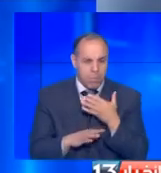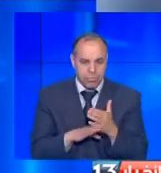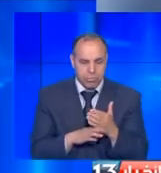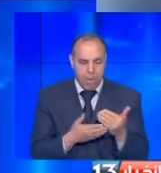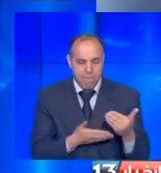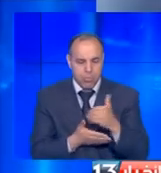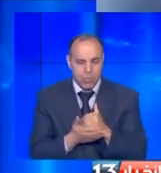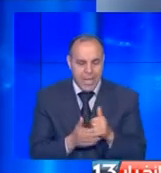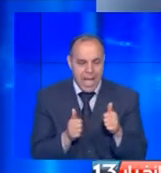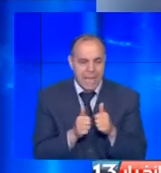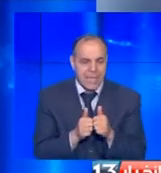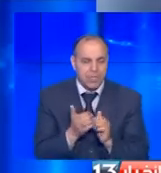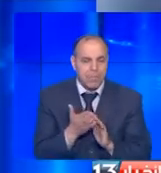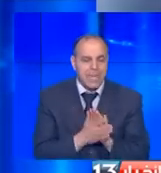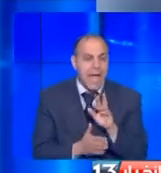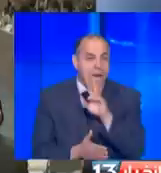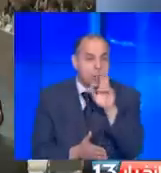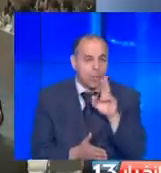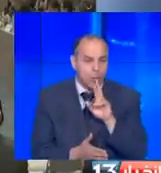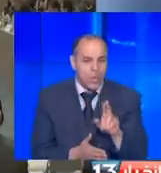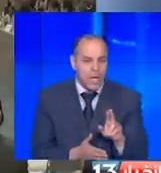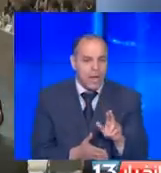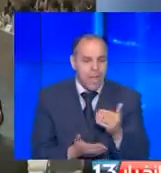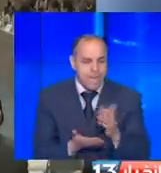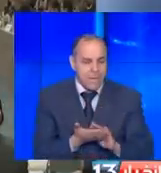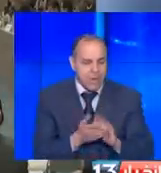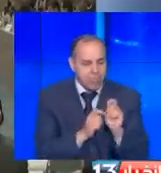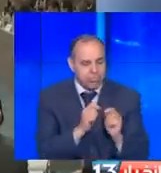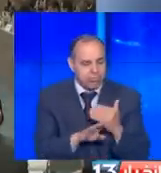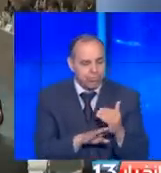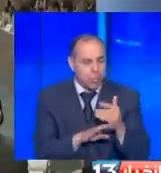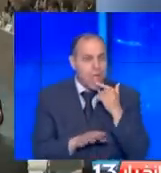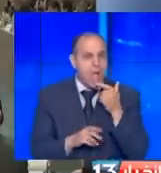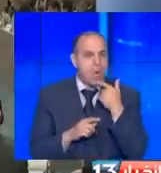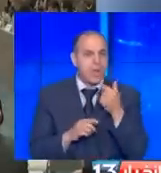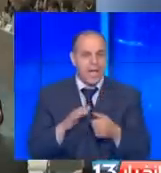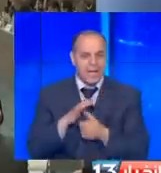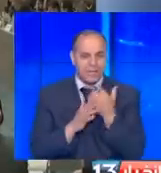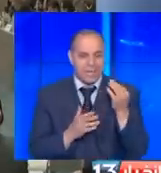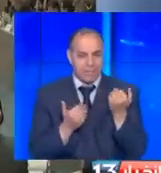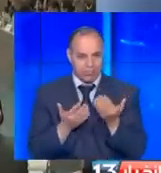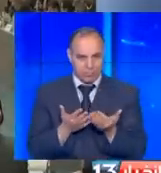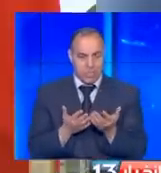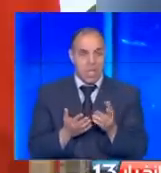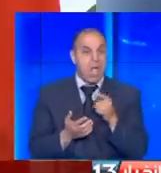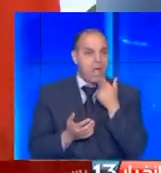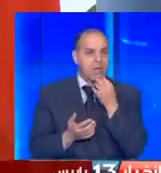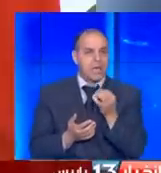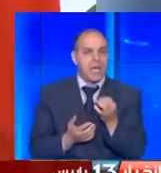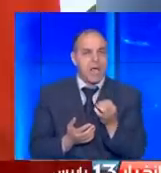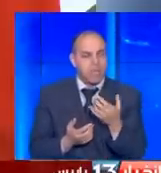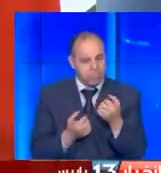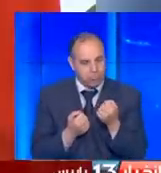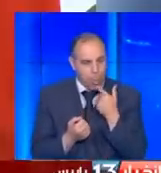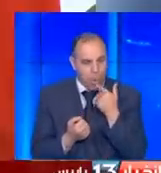جمع نحو 11 مليار دولار من المنح والقروض وفق ما أعلن عنه الرئيس الفرنسي إيمانويل ماكرون، الذي